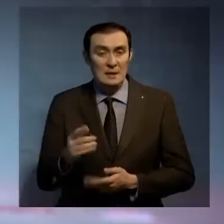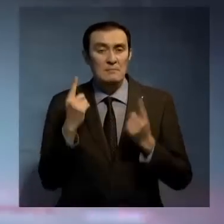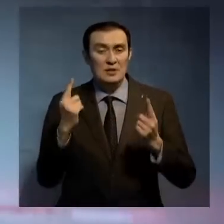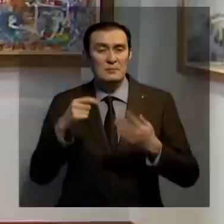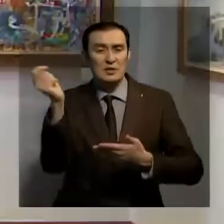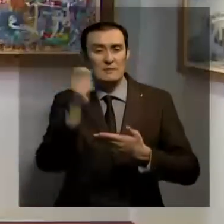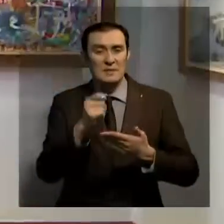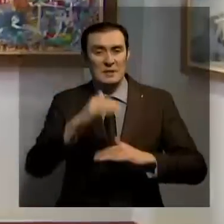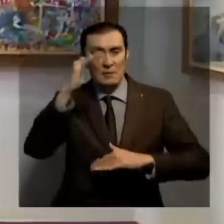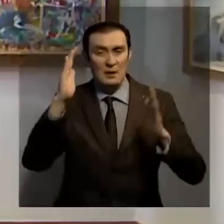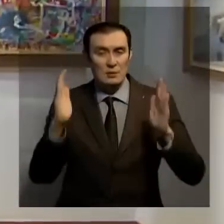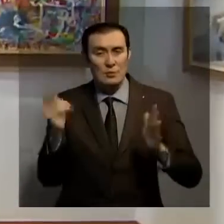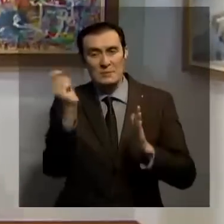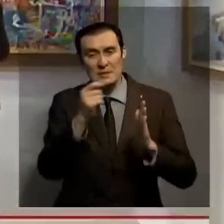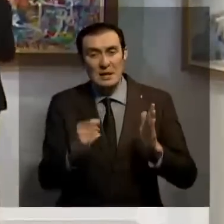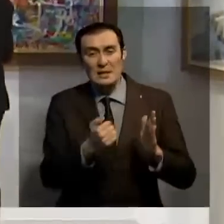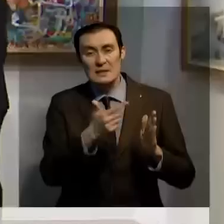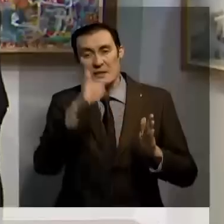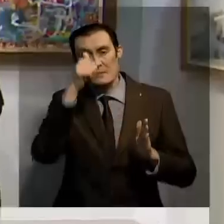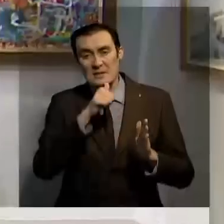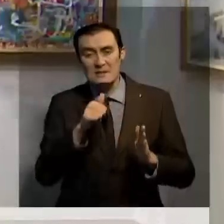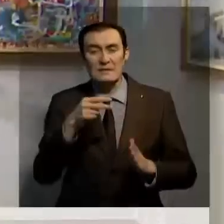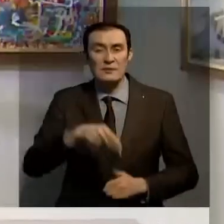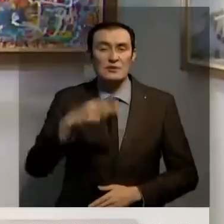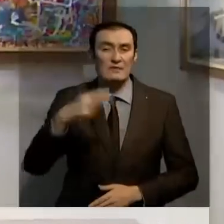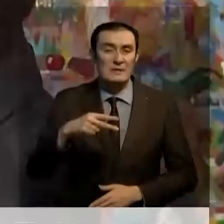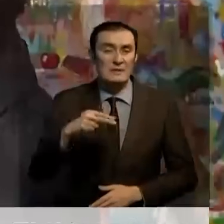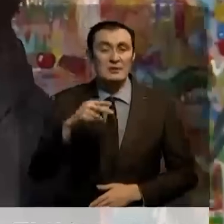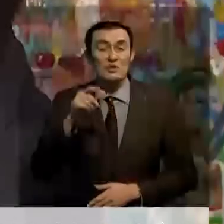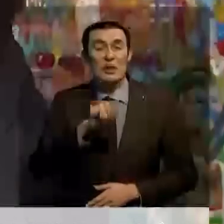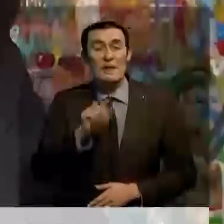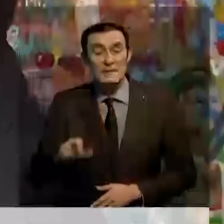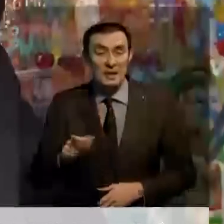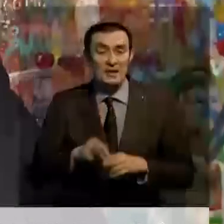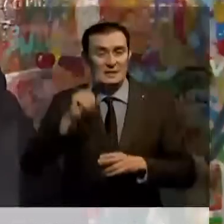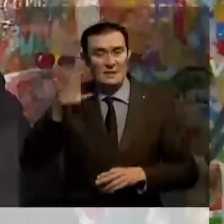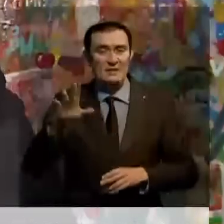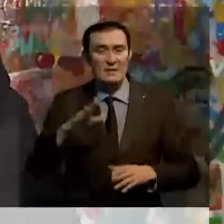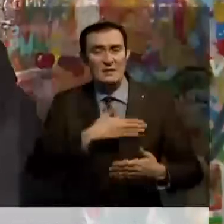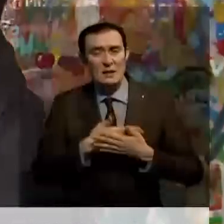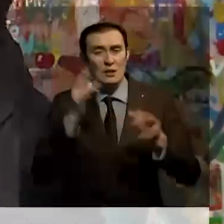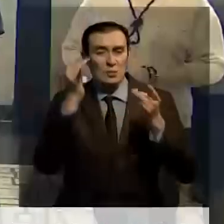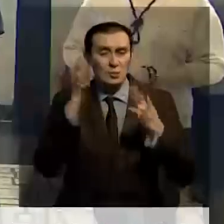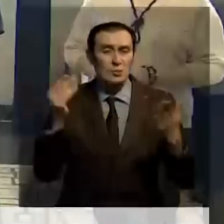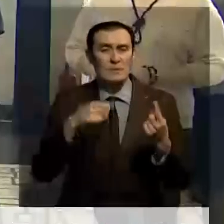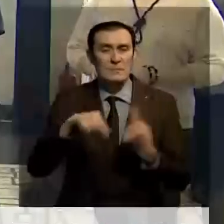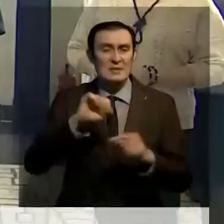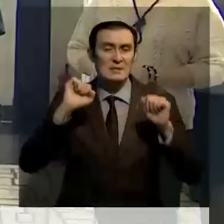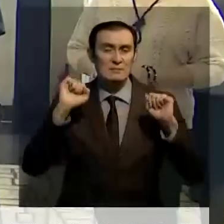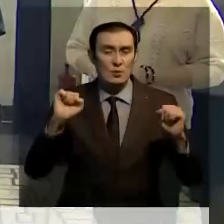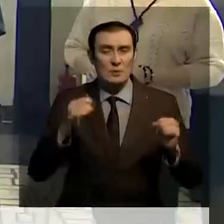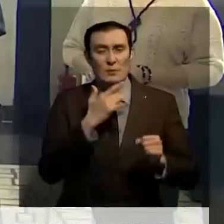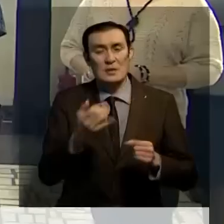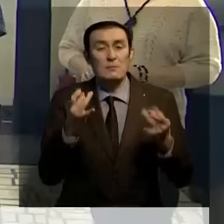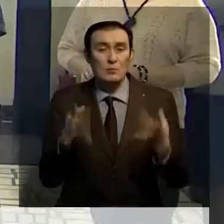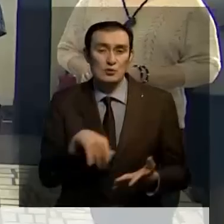Масштабное живописное полотно писали несколько месяцев, 2020 человек. Это известные деятели культуры, бизнеса, спорта, политики